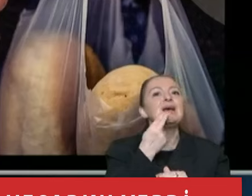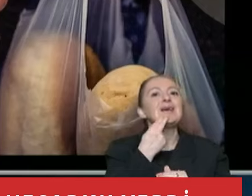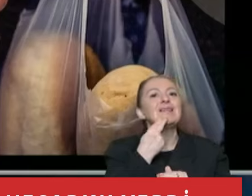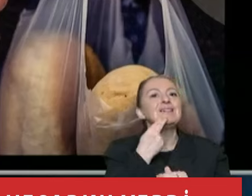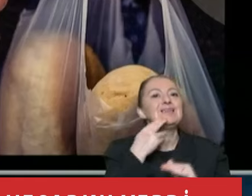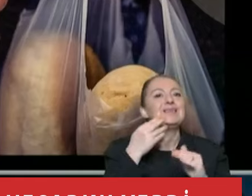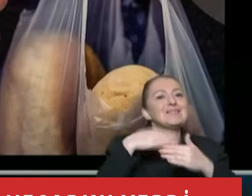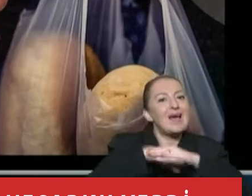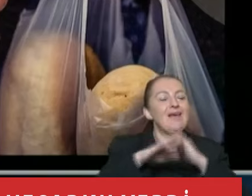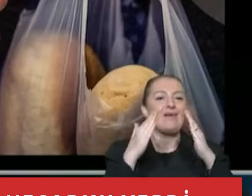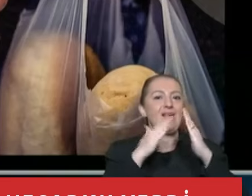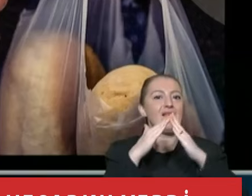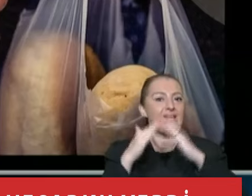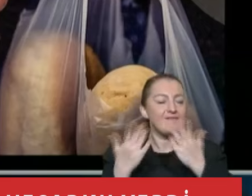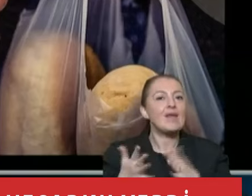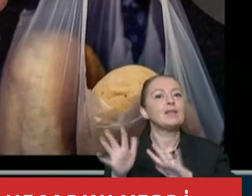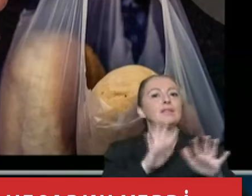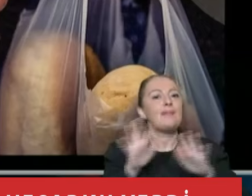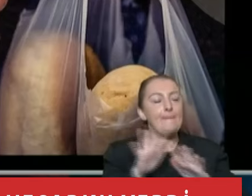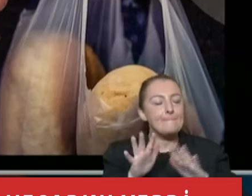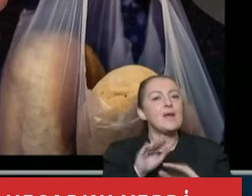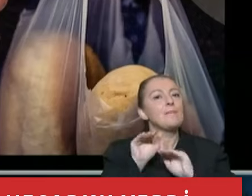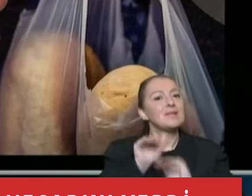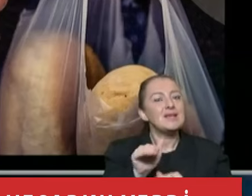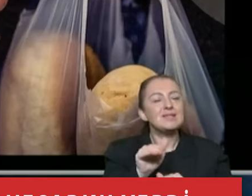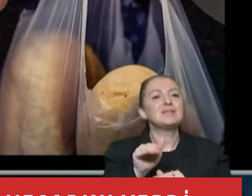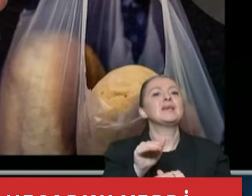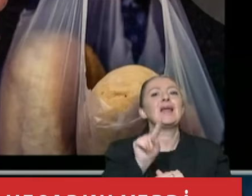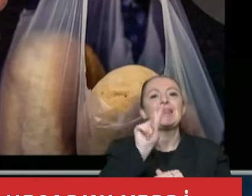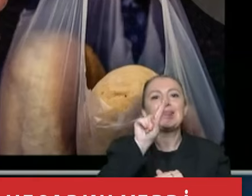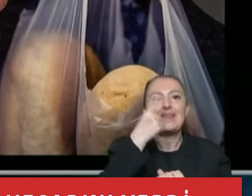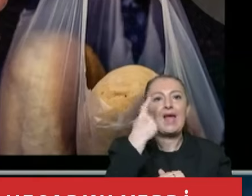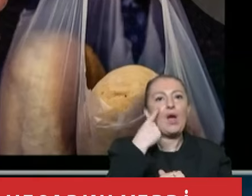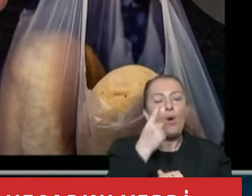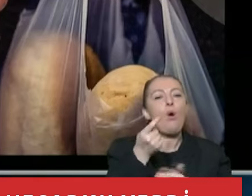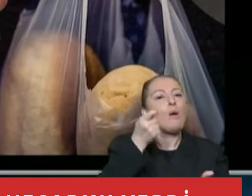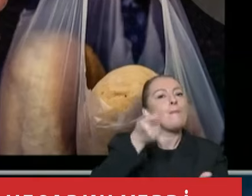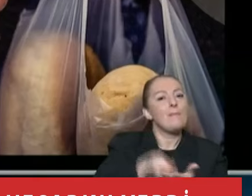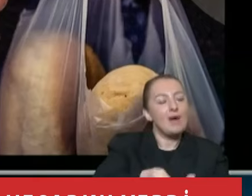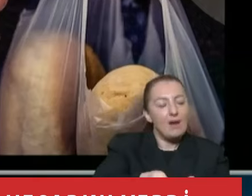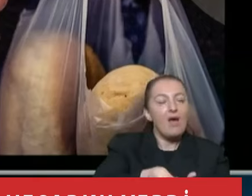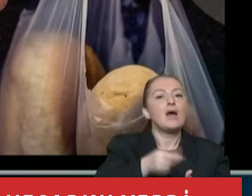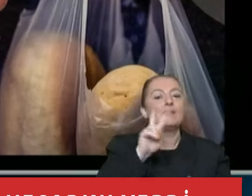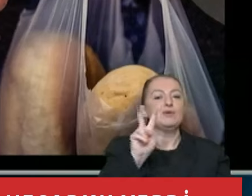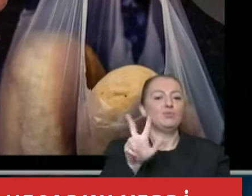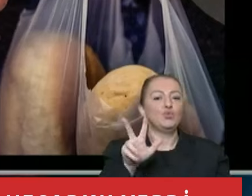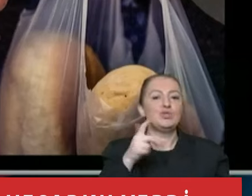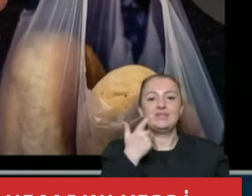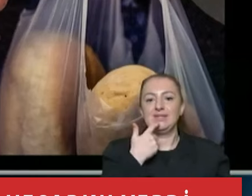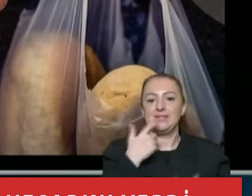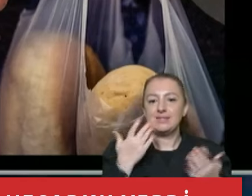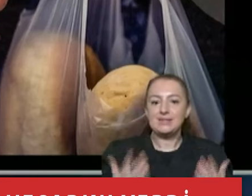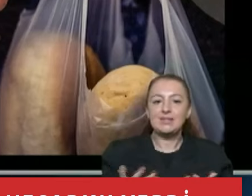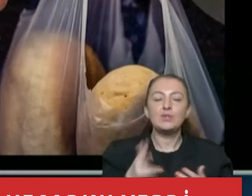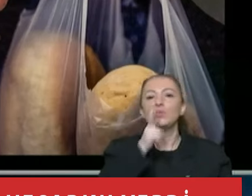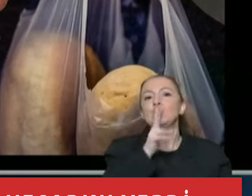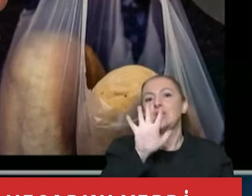desteği deprem desteği gibi düzenli ve tek severlik nakdi destekleri 2023 yılında